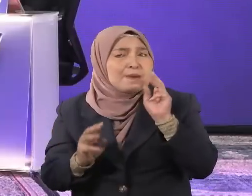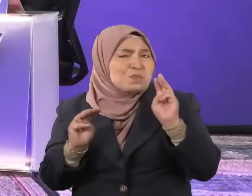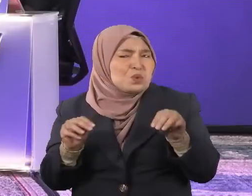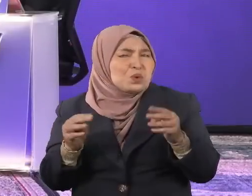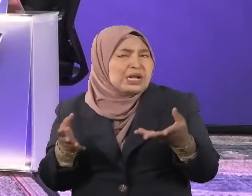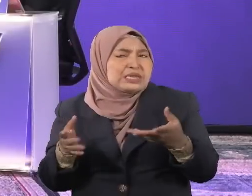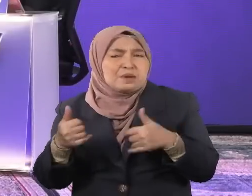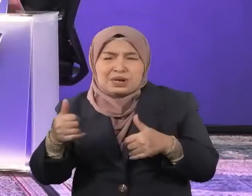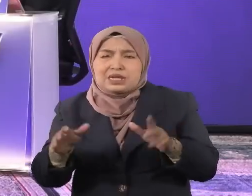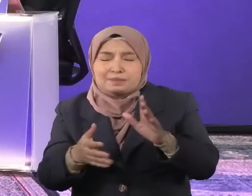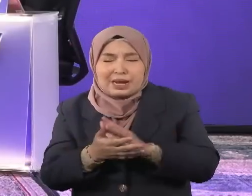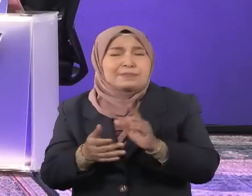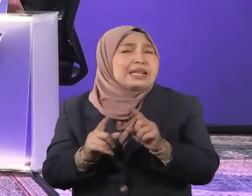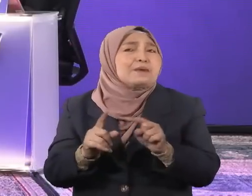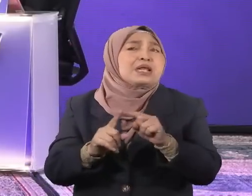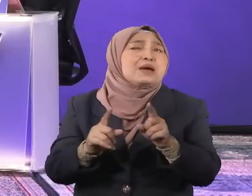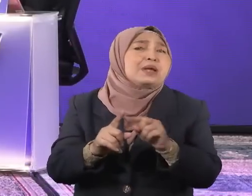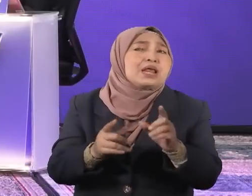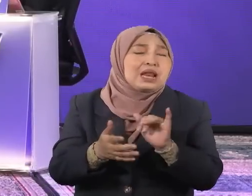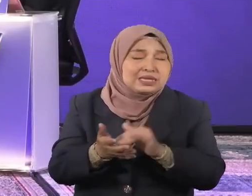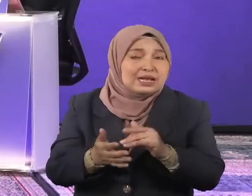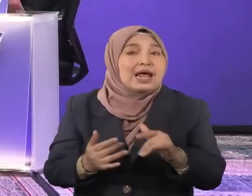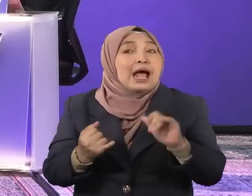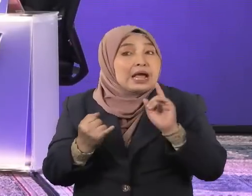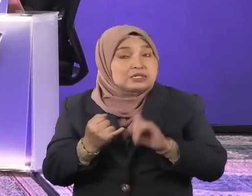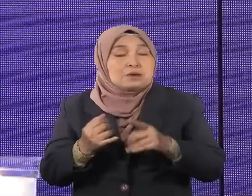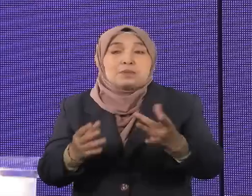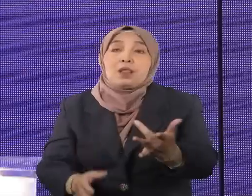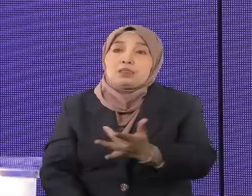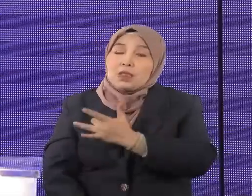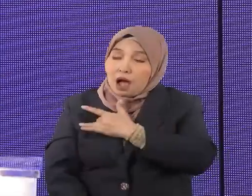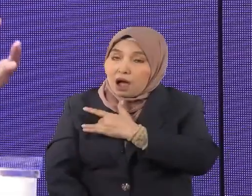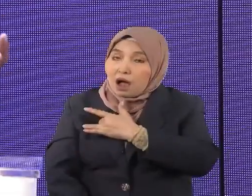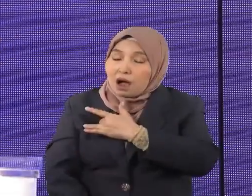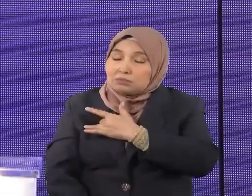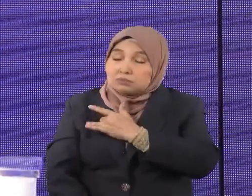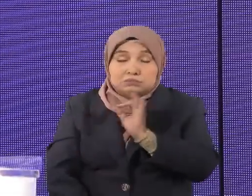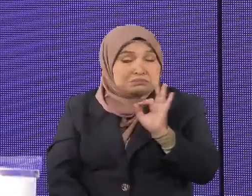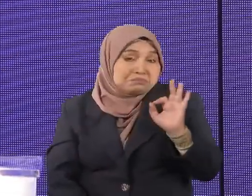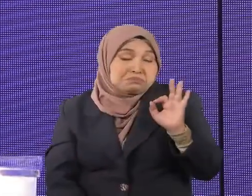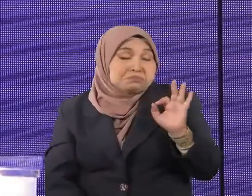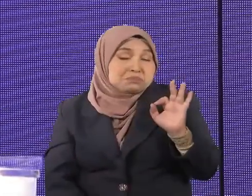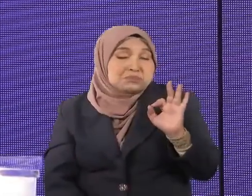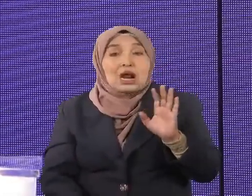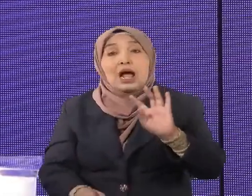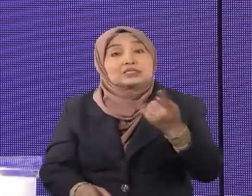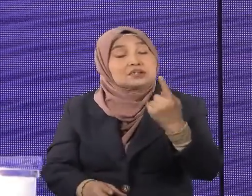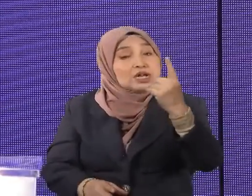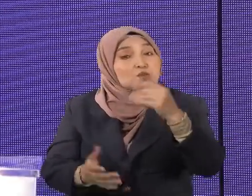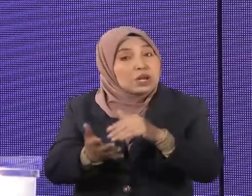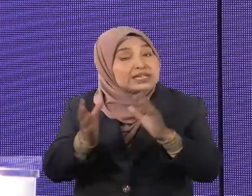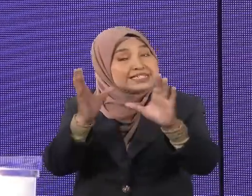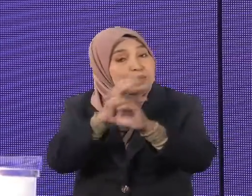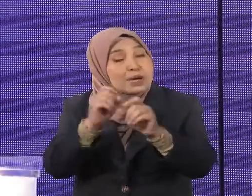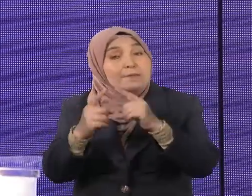kot. Bila, kan? Lagi, bila lagi kan. Maka ia akhirnya memberi kesan dan okey ya. Cuma ada satu lagi cabaran bila